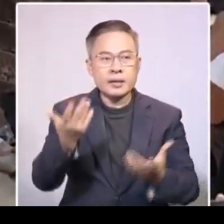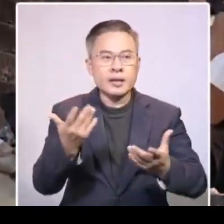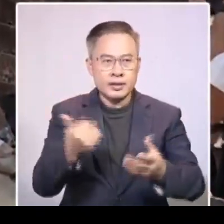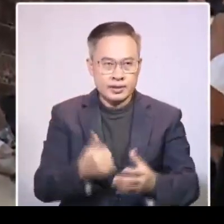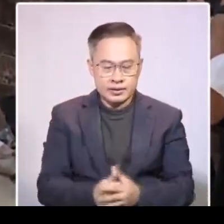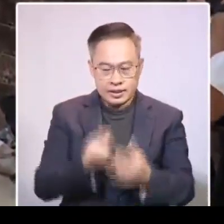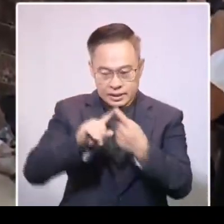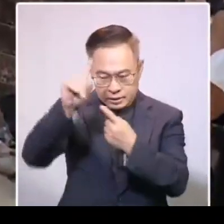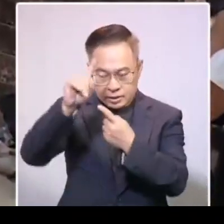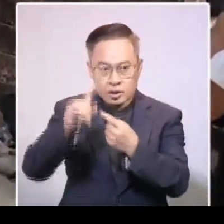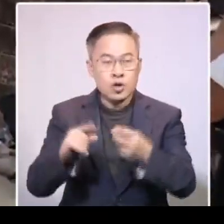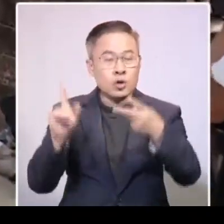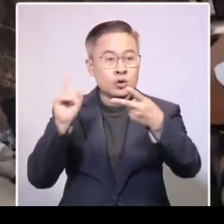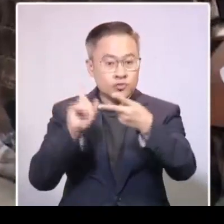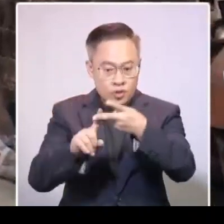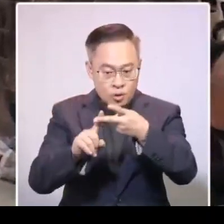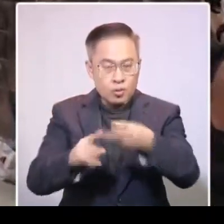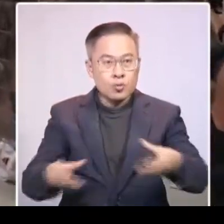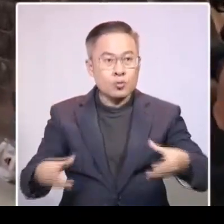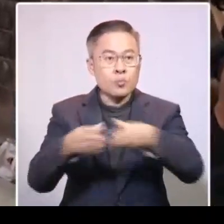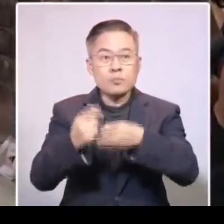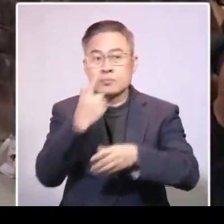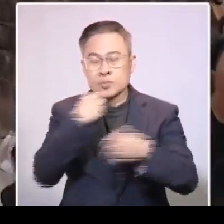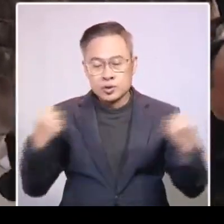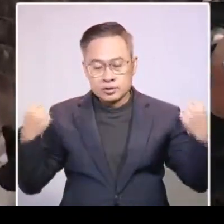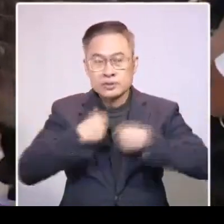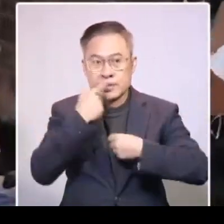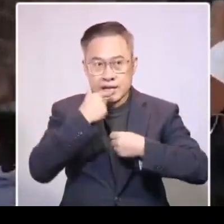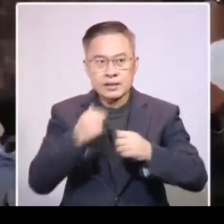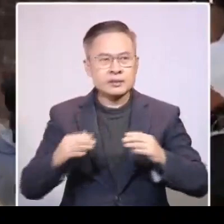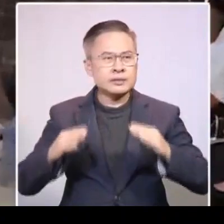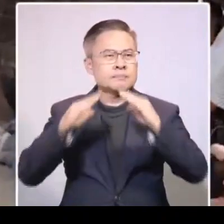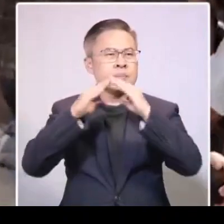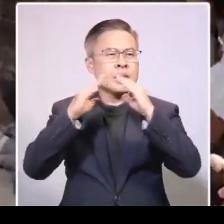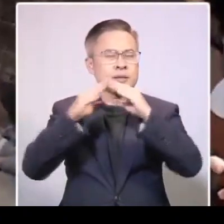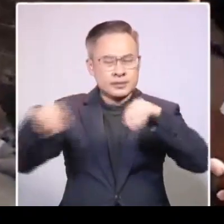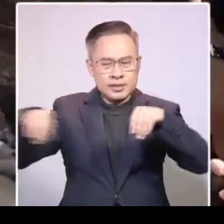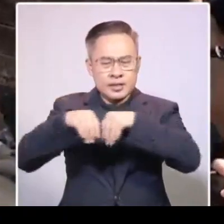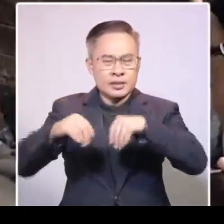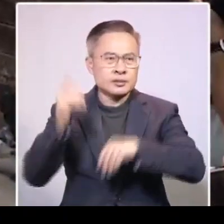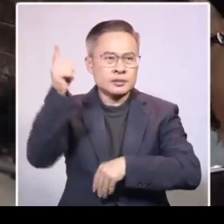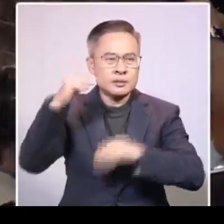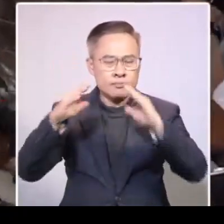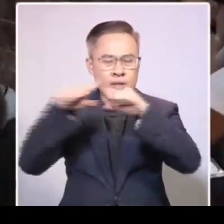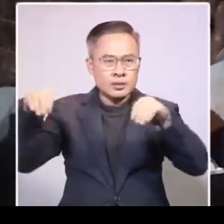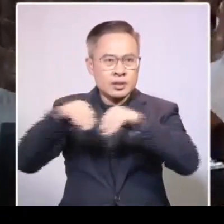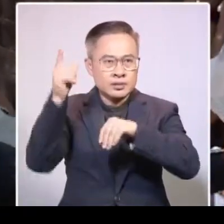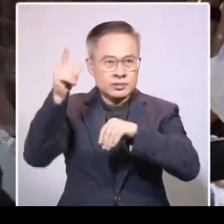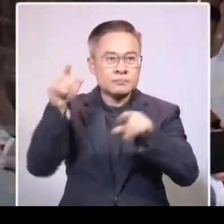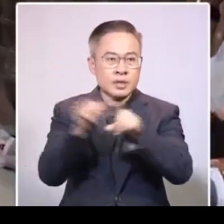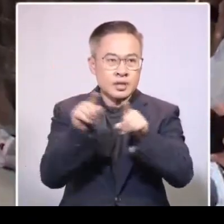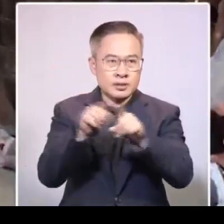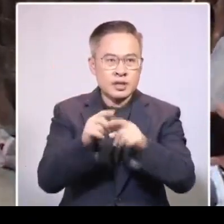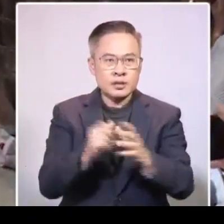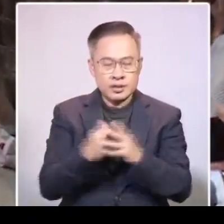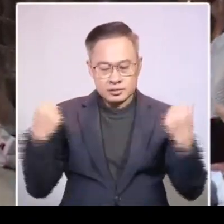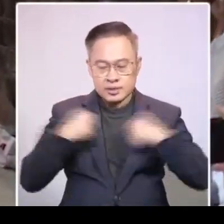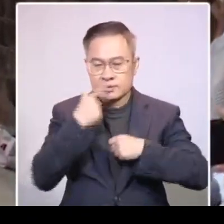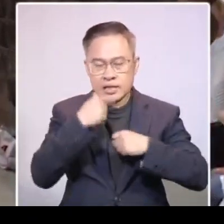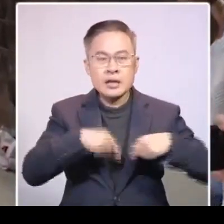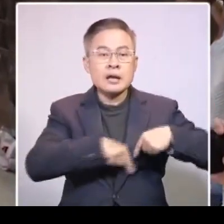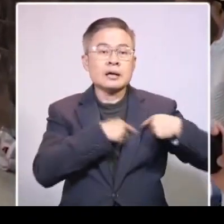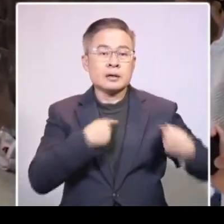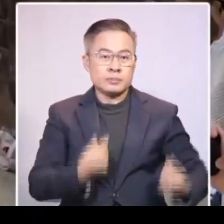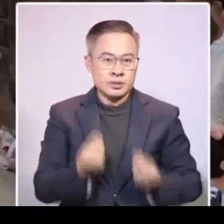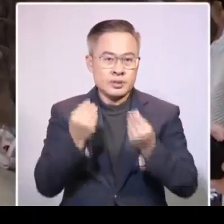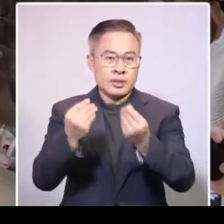าไล่เลี่ยกันนะครับกว่า10คนซึ่งเป็นกลุ่มคนที่อยู่ในซอยเดียวกันและหลังบ้านของอดีตนายกรัฐมนตรีก็ได้รวมตัวกันเดินทางมาให้กำลังใ